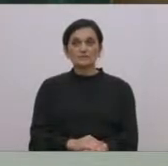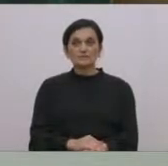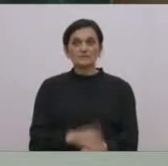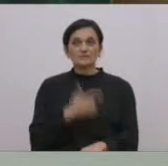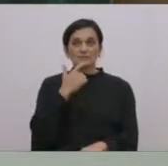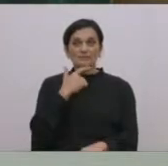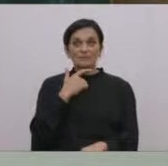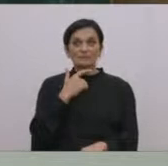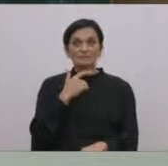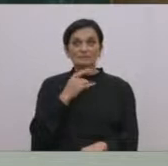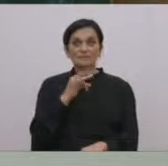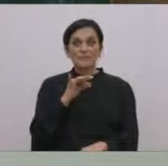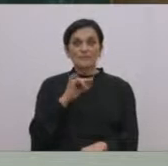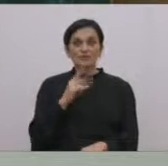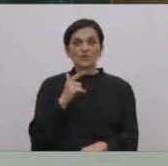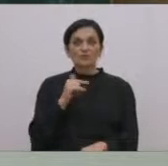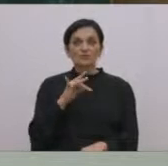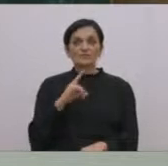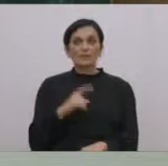ბატონი რომან გოცირიძე.